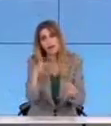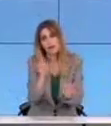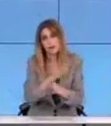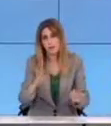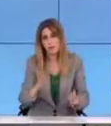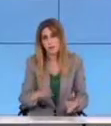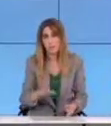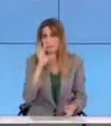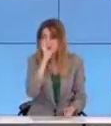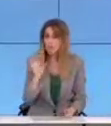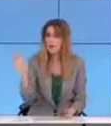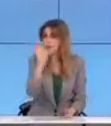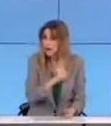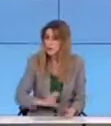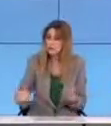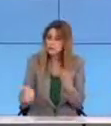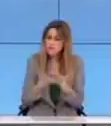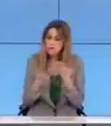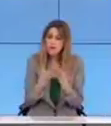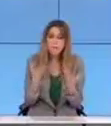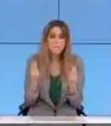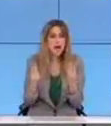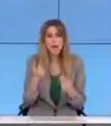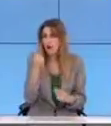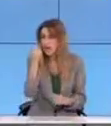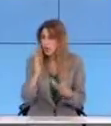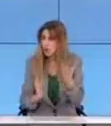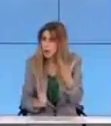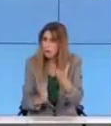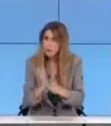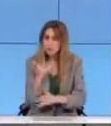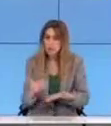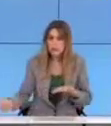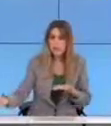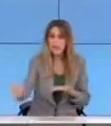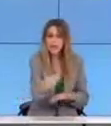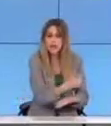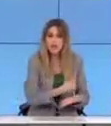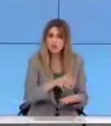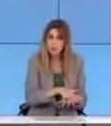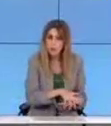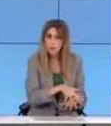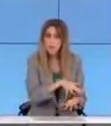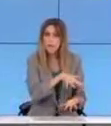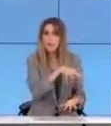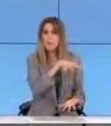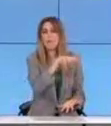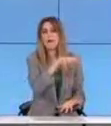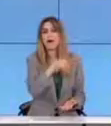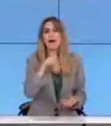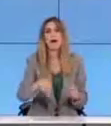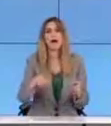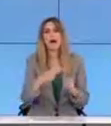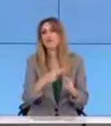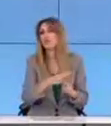του τουρισμού στο ακαθάριστο εγχώριο προϊόν της χώρας σημαίνει πολλά περισσότερα, θα λέω εγώ, από